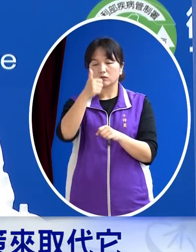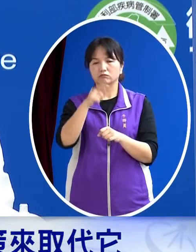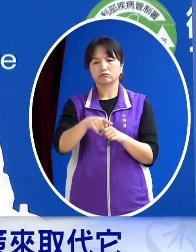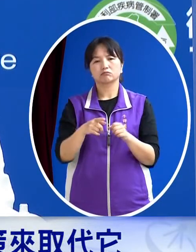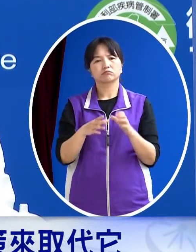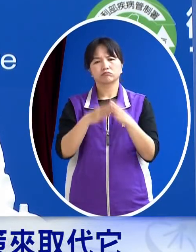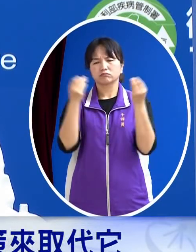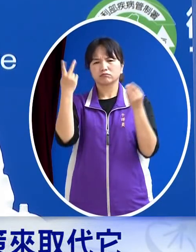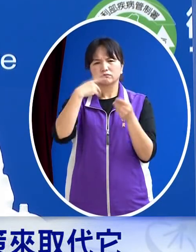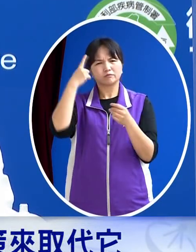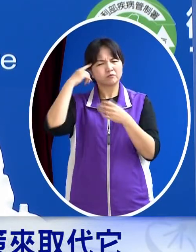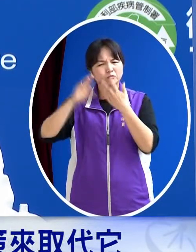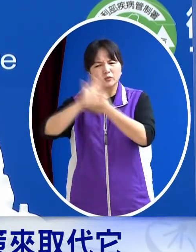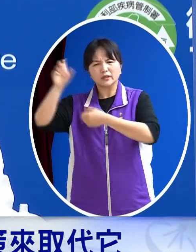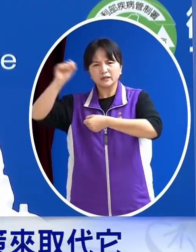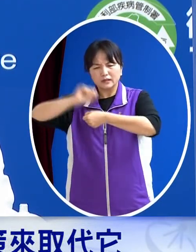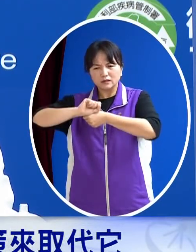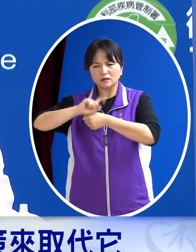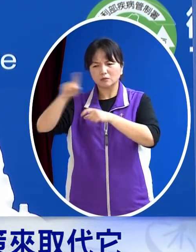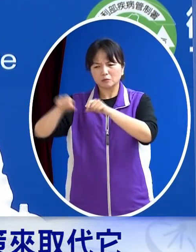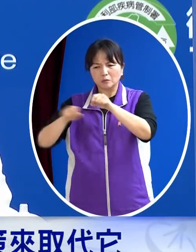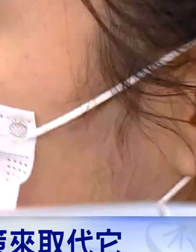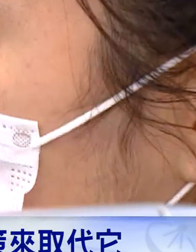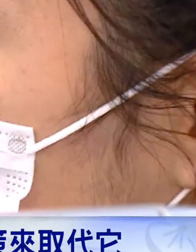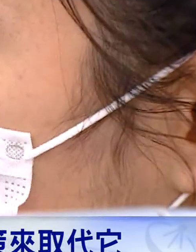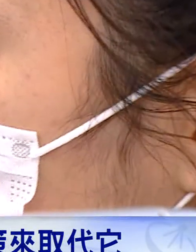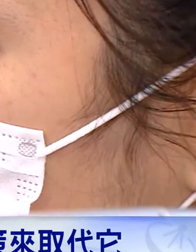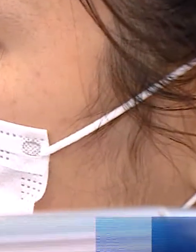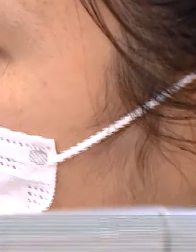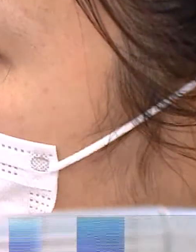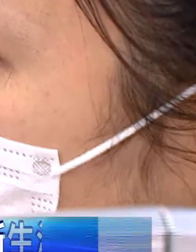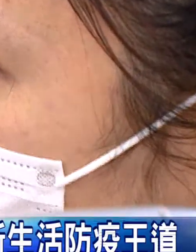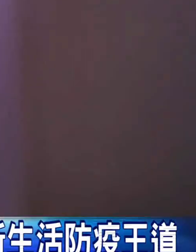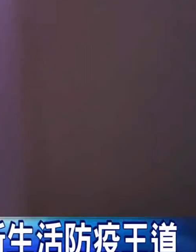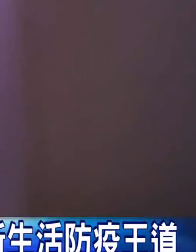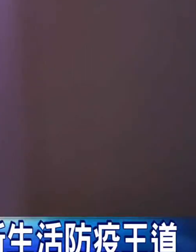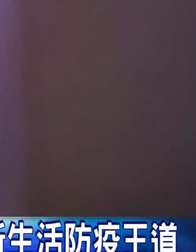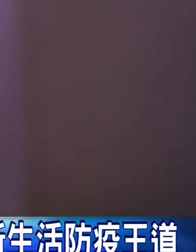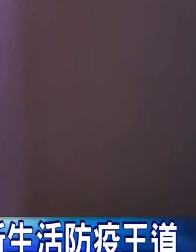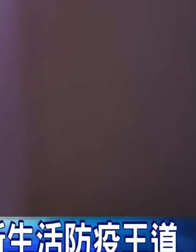有必要用一个另外的政策来取代它。 强调落实防疫